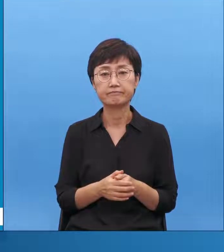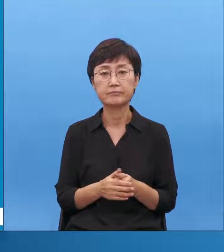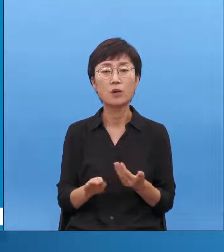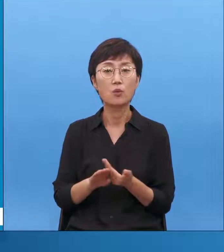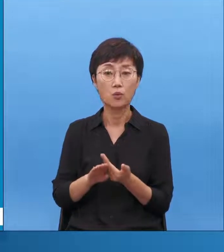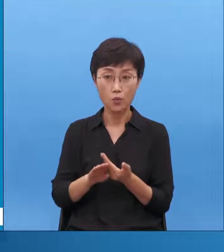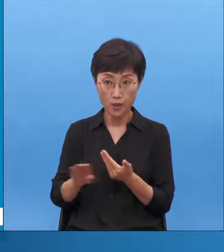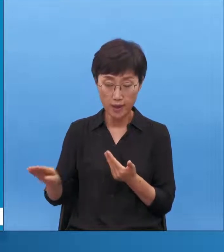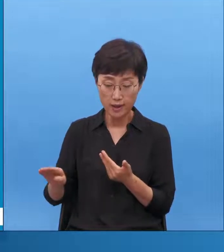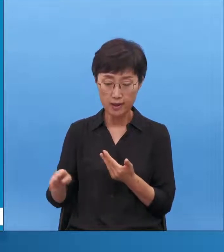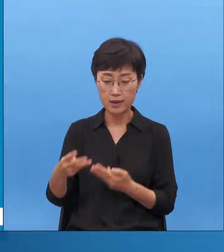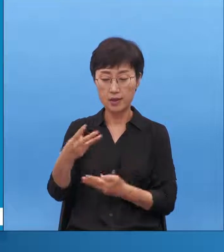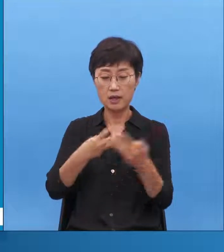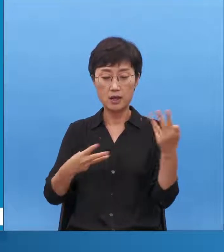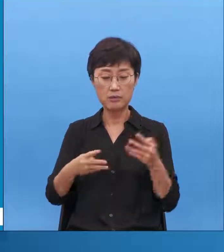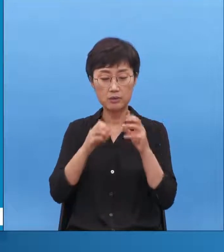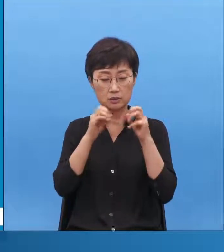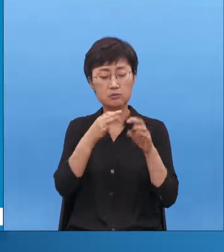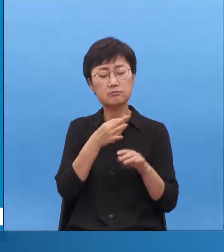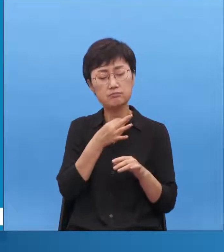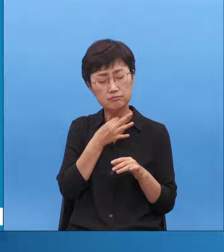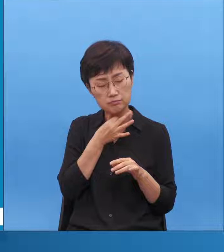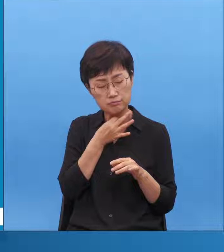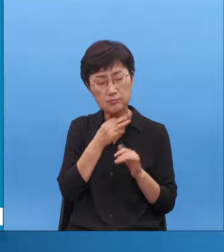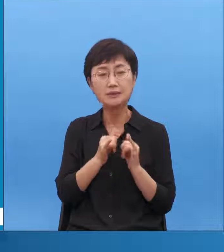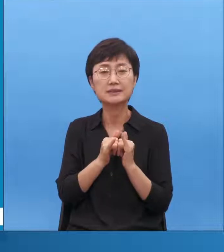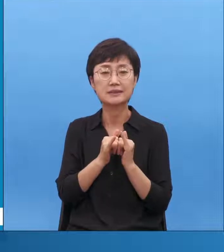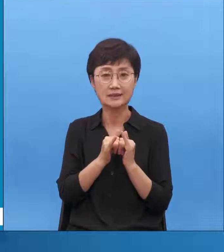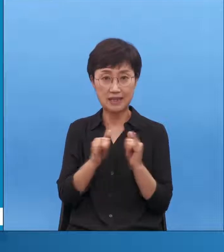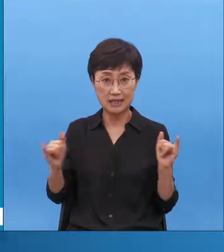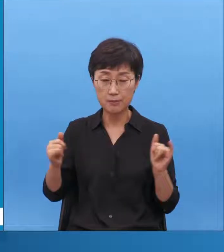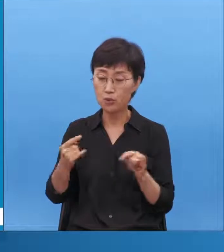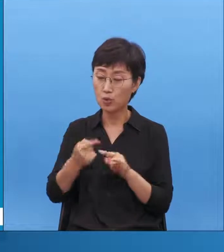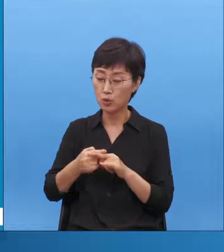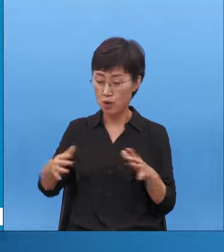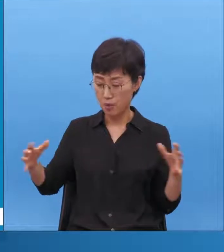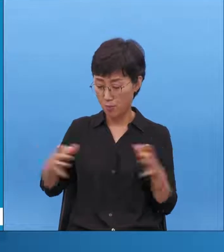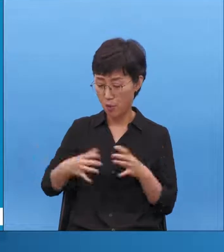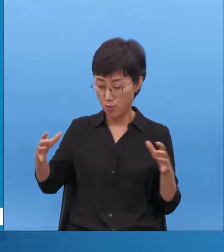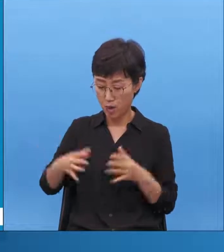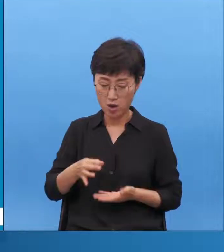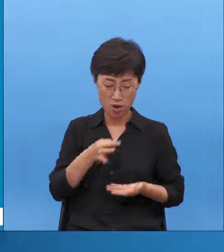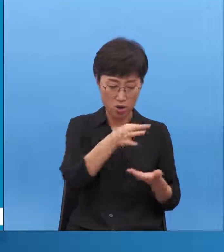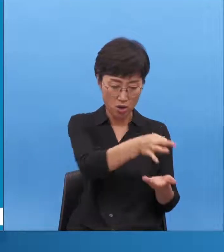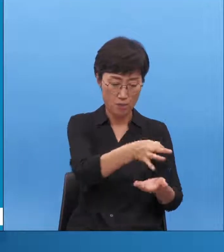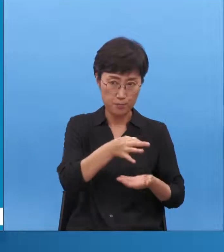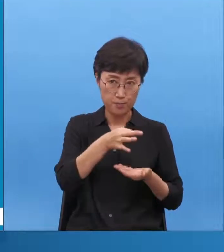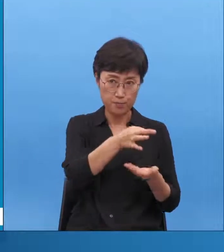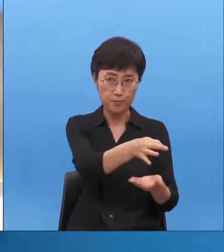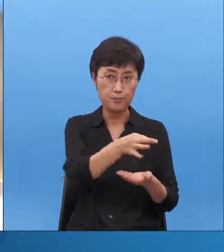밖에도 렘넌트 운동에 마음 담은 국내외 많은 교회와 성도들의 헌금이 계속 이어지고 있습니다.